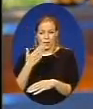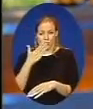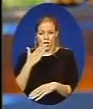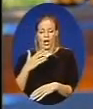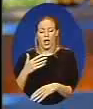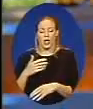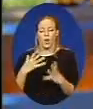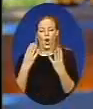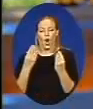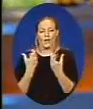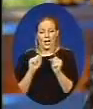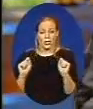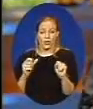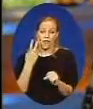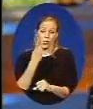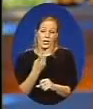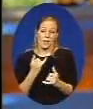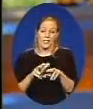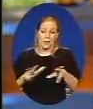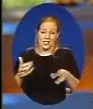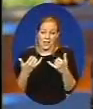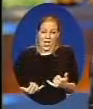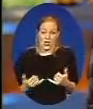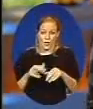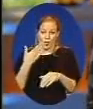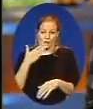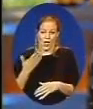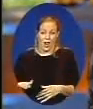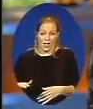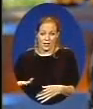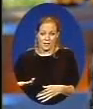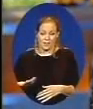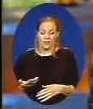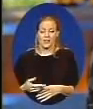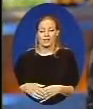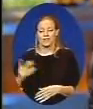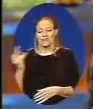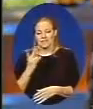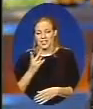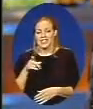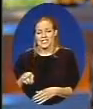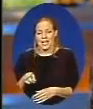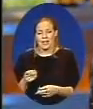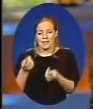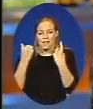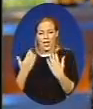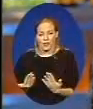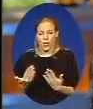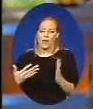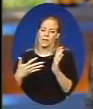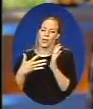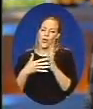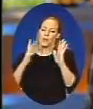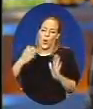רוב לחילונים, ובוא נראה באיזה מצב נמצאת ירושלים היום. ללא ספק זה בא מתוך